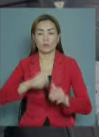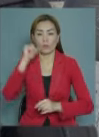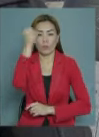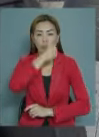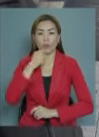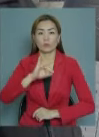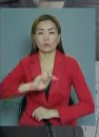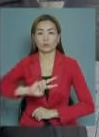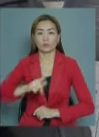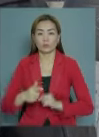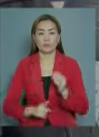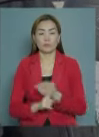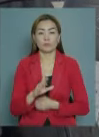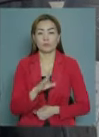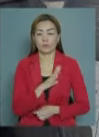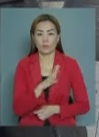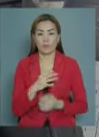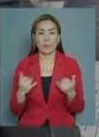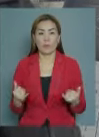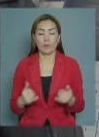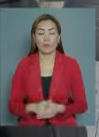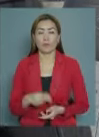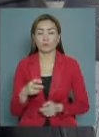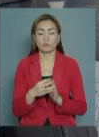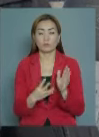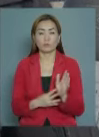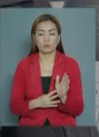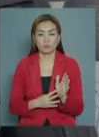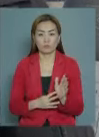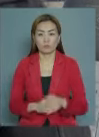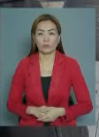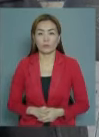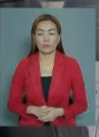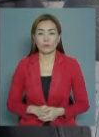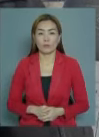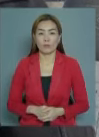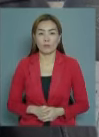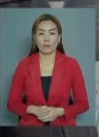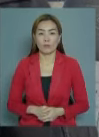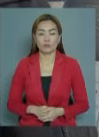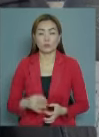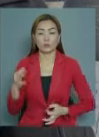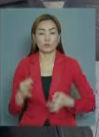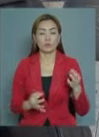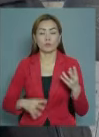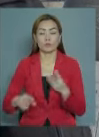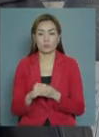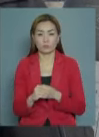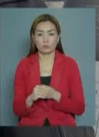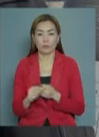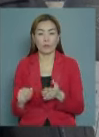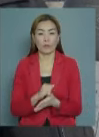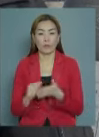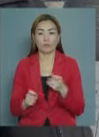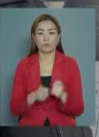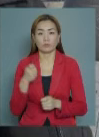жылы шілде айында басталған болатын. Қазіргі уақытта енді 2019 жылы сот материалдарына